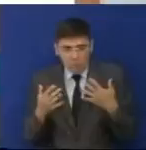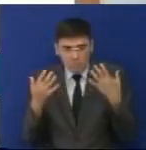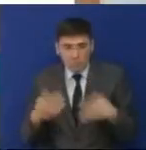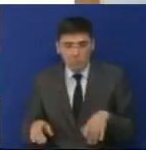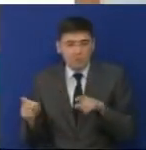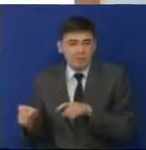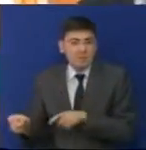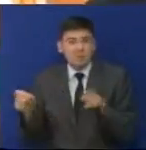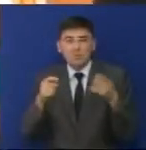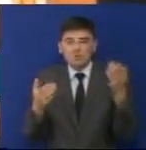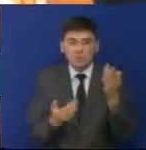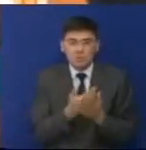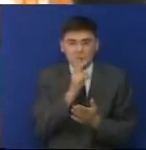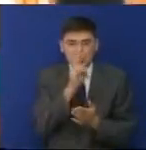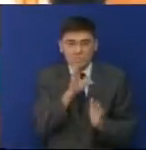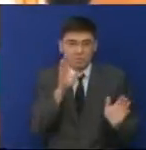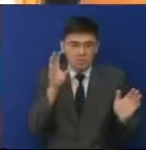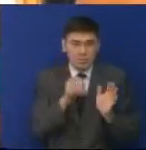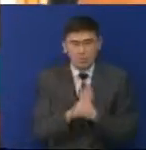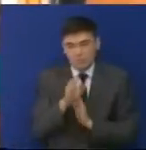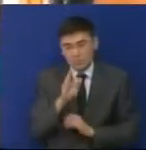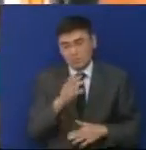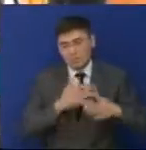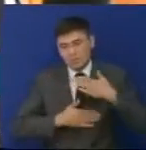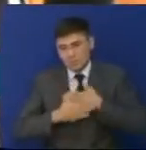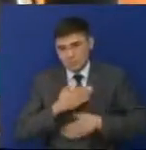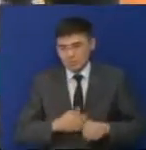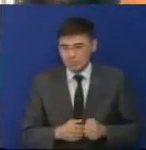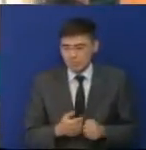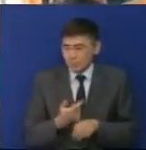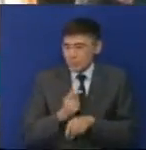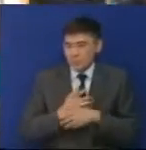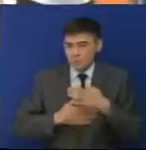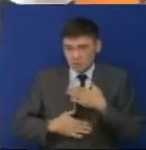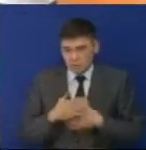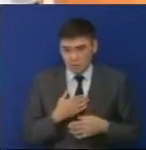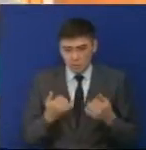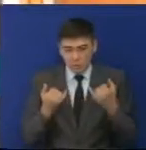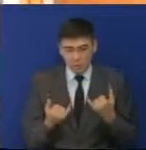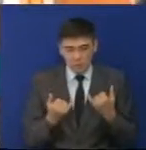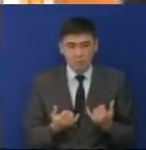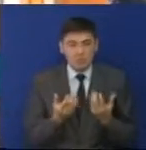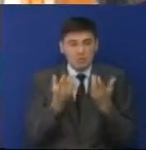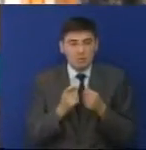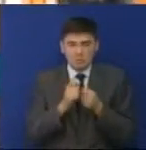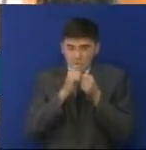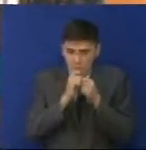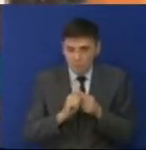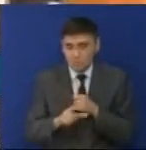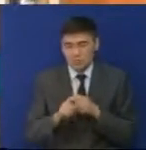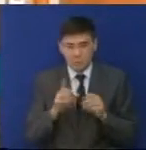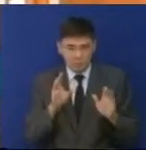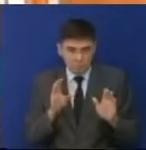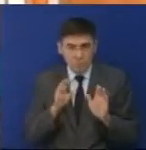дайындалуда. Мы просто в восторге, когда я сюда зашла. Біз сондай қуаныштымыз. Мен мұнда бүгіннен бастап қоныстануға болатындығын естіп